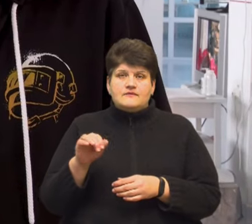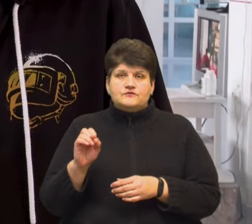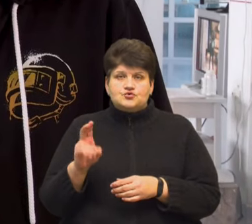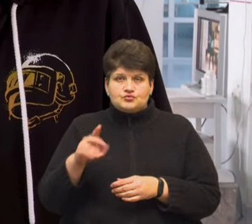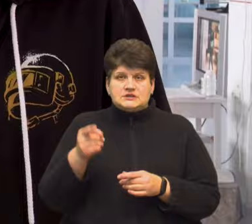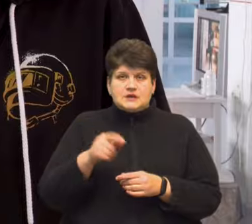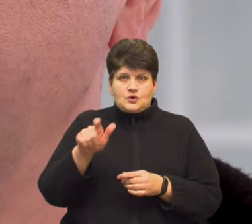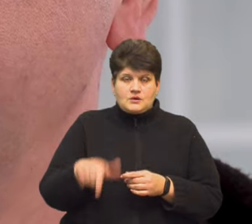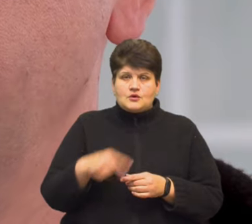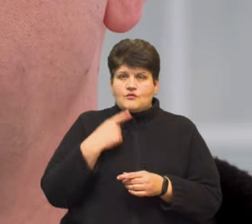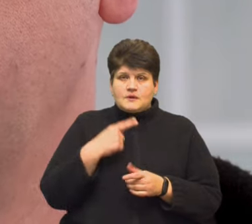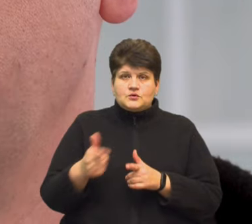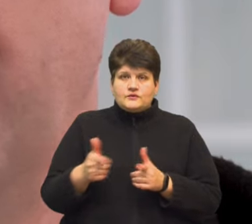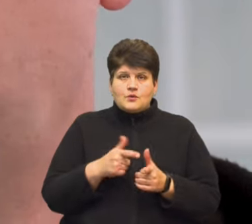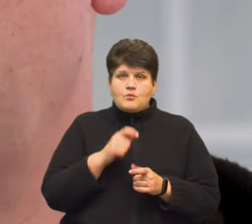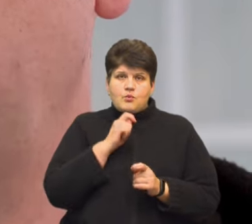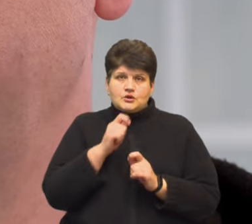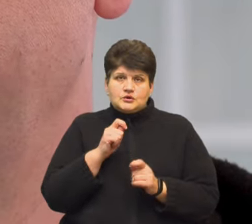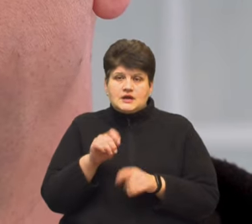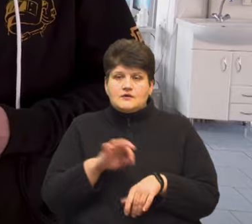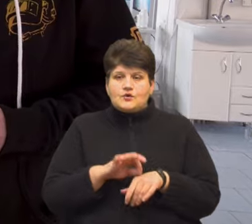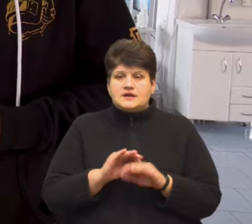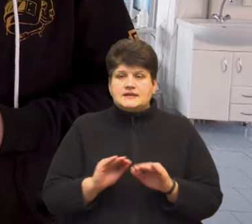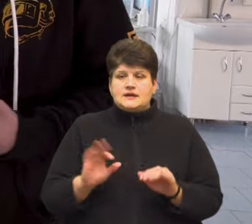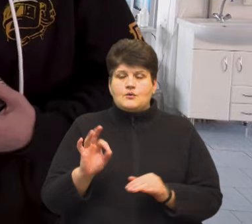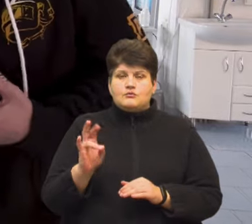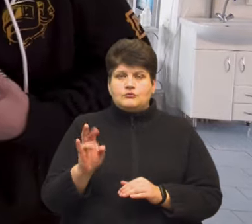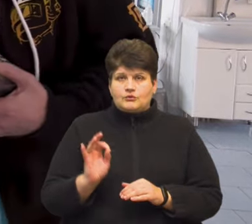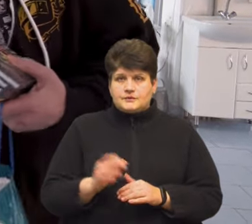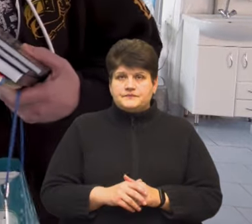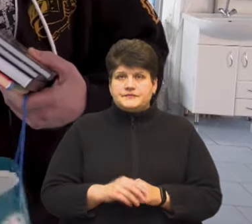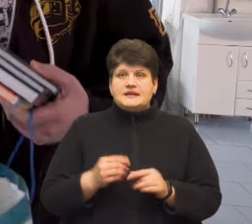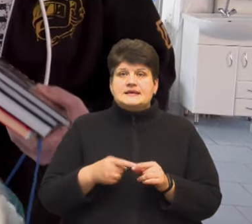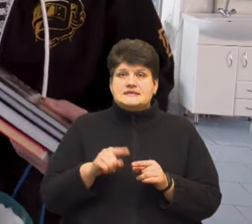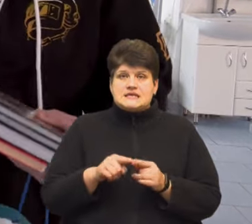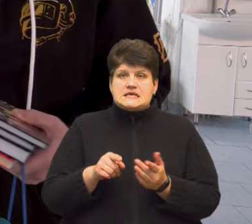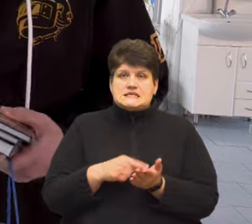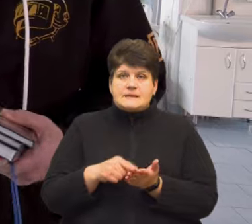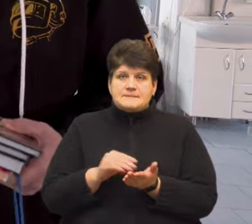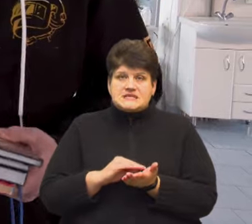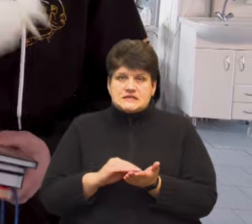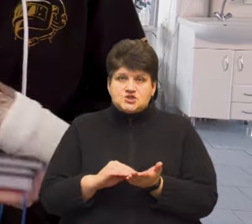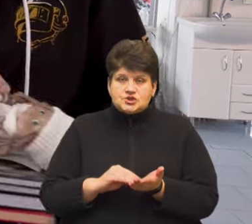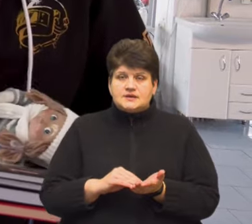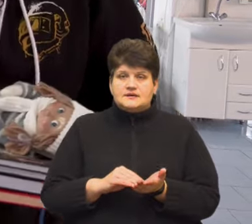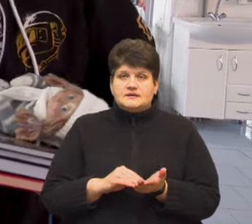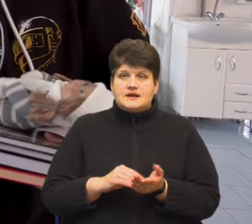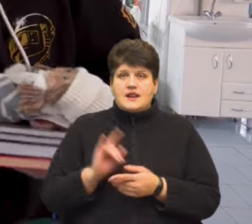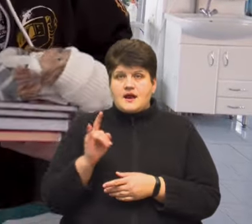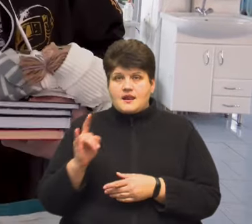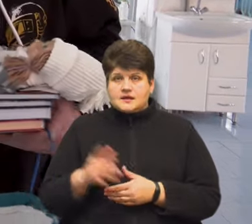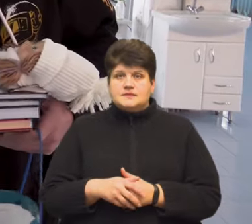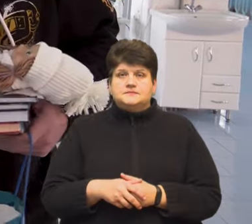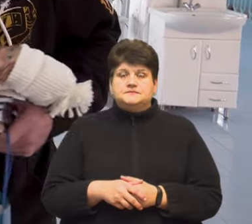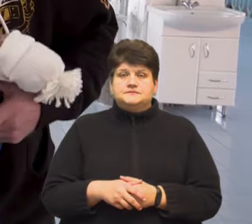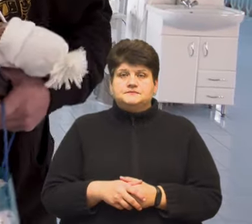разом з родиною підготував подарунок для онкохворих дітей це записнички От такі ляльки